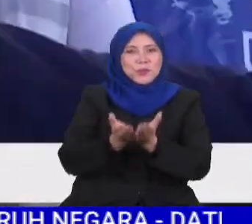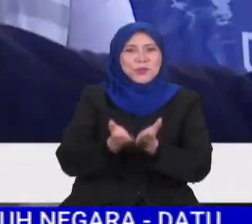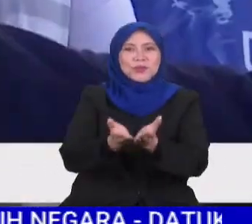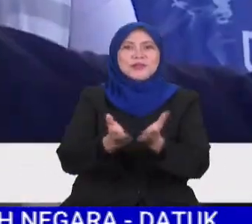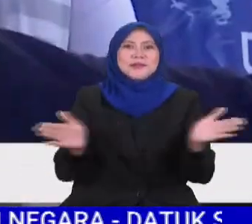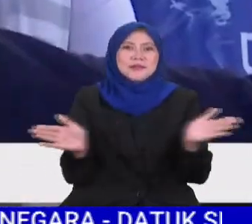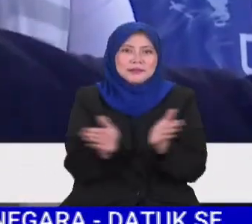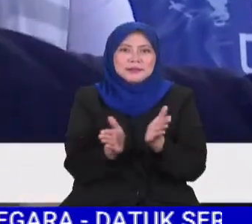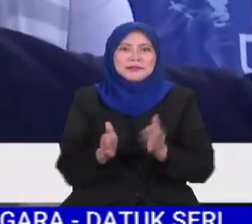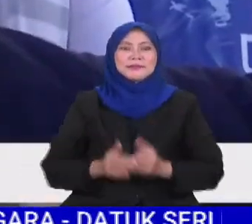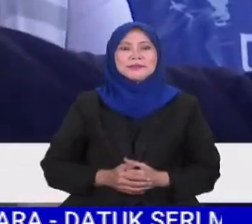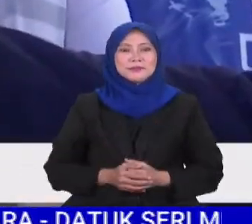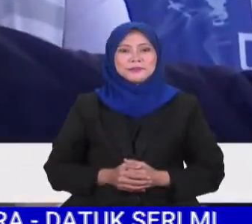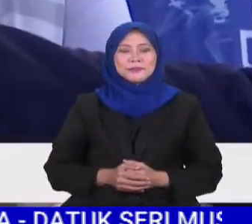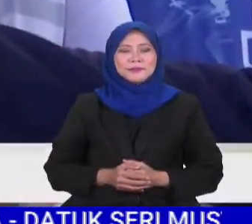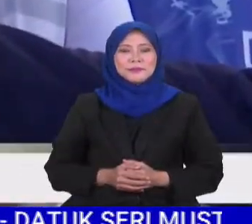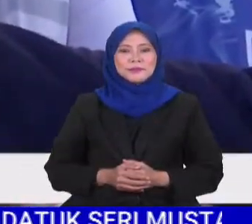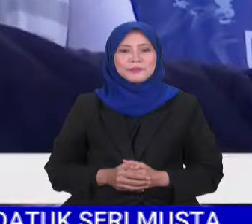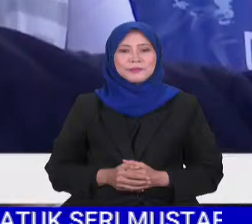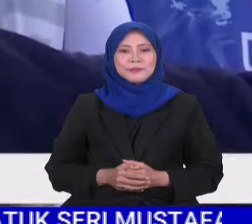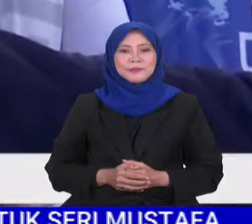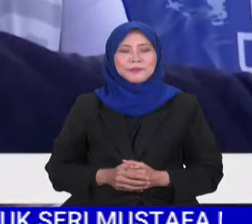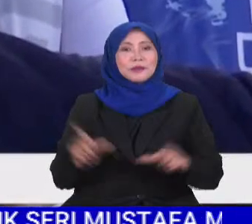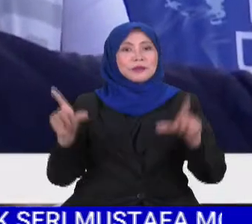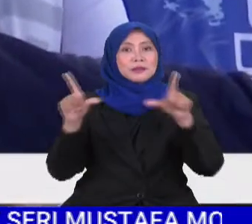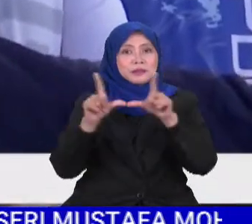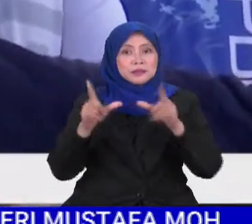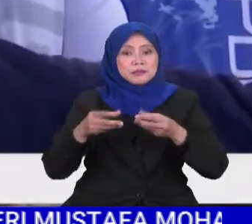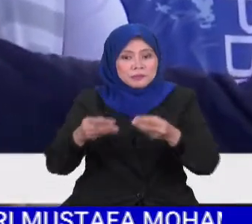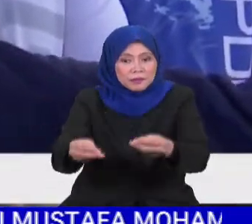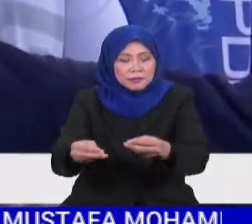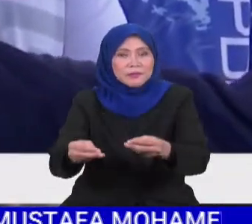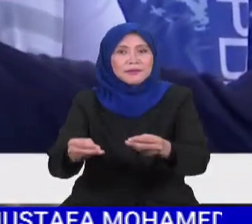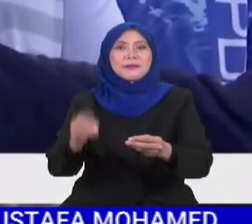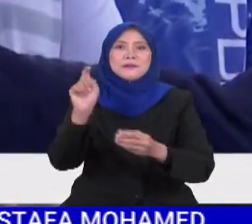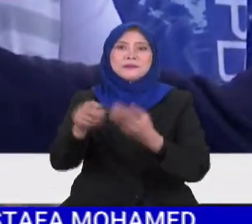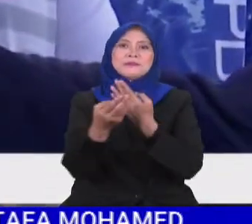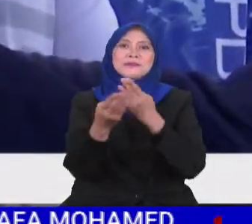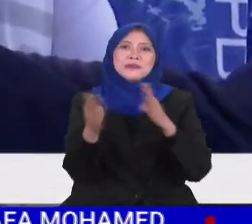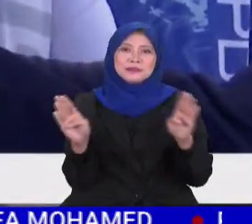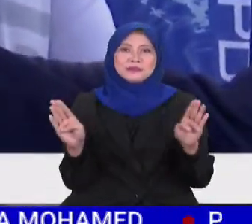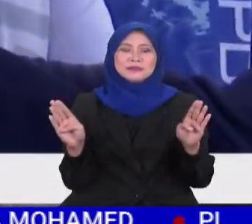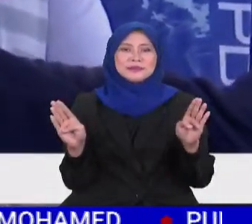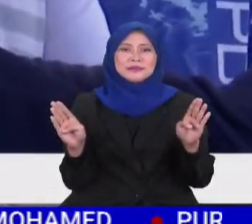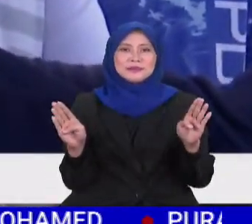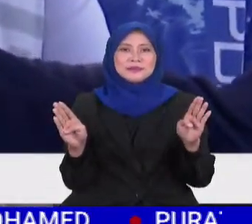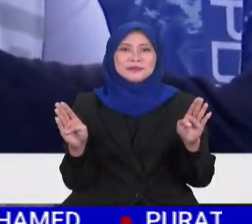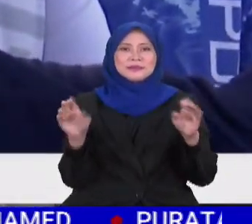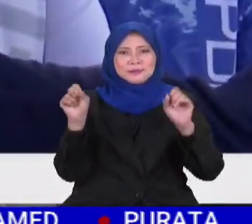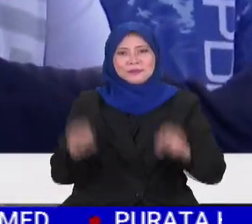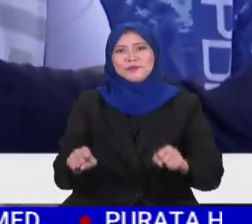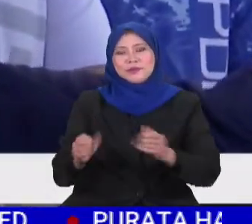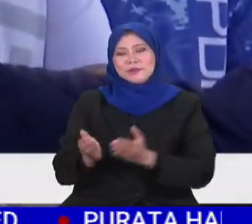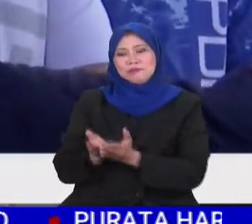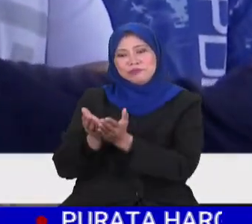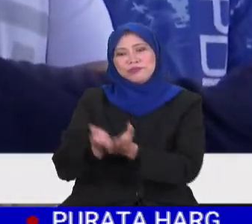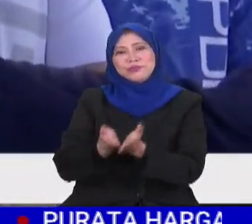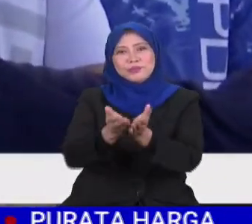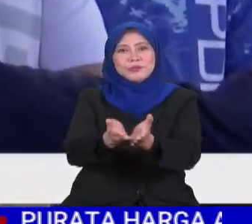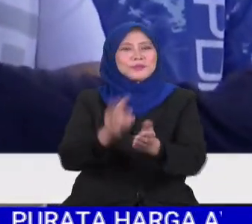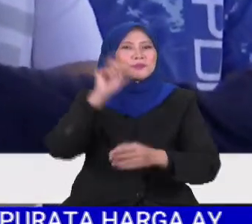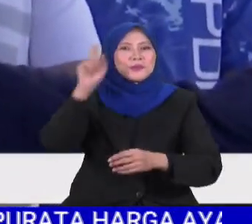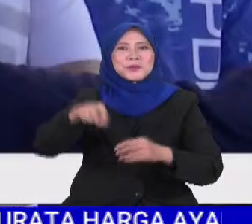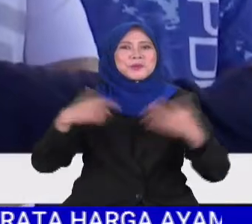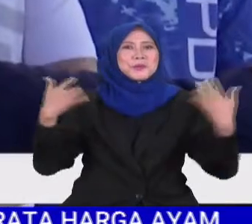otel Apa nama botot ini mereka juga akan bebas ya untuk bergerak tidak lagi